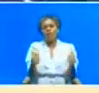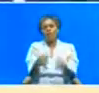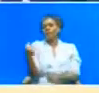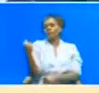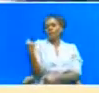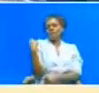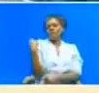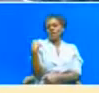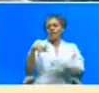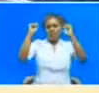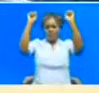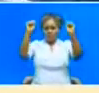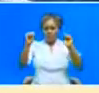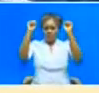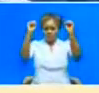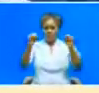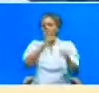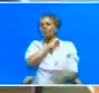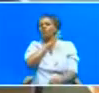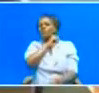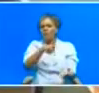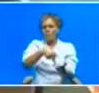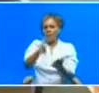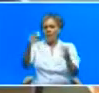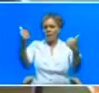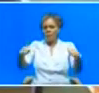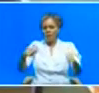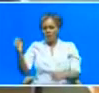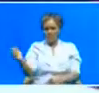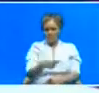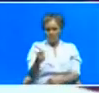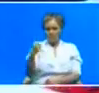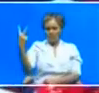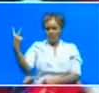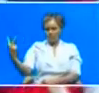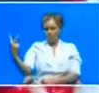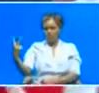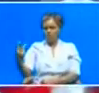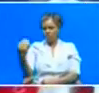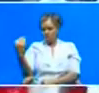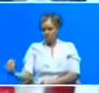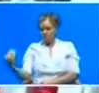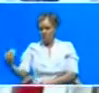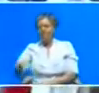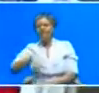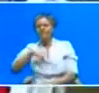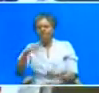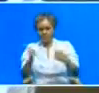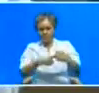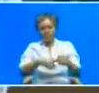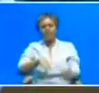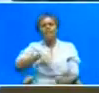jana tu ambapo mgomo wa madaktari waliolalamikia kutolipwa mishahara yao ya miezi miwili ulisababisha vifo vya watoto sita